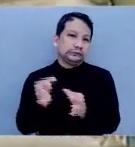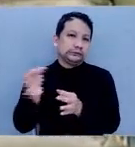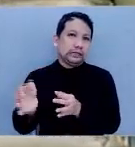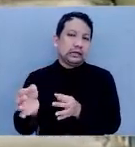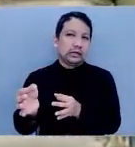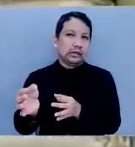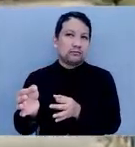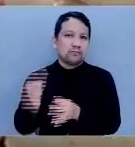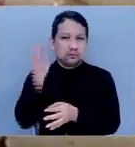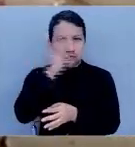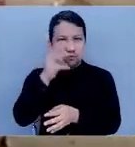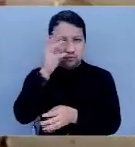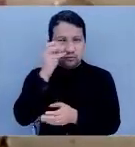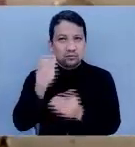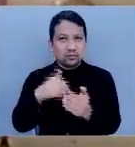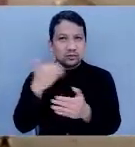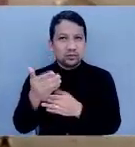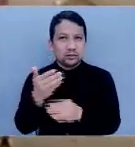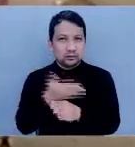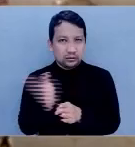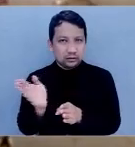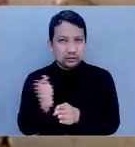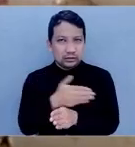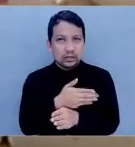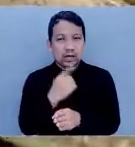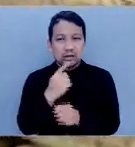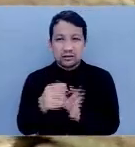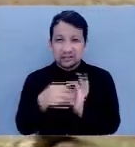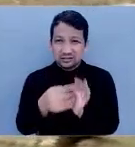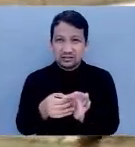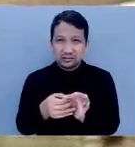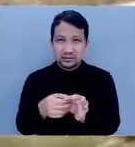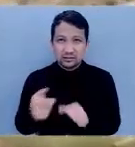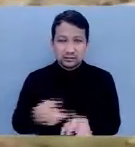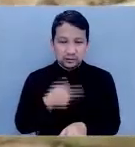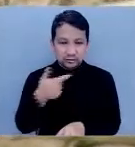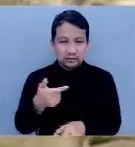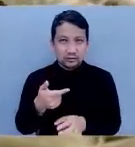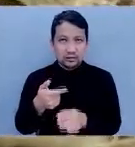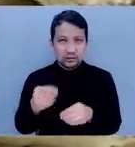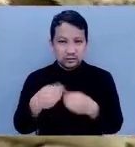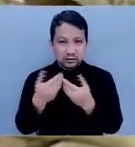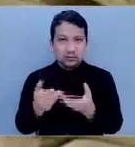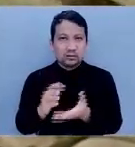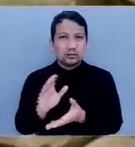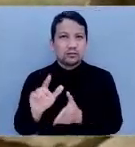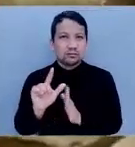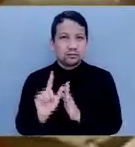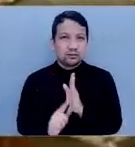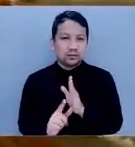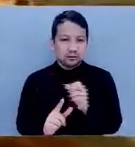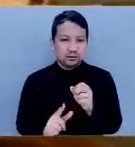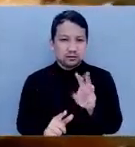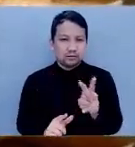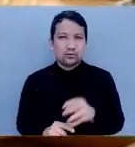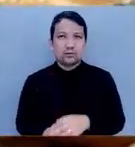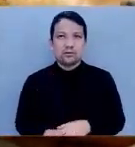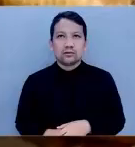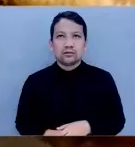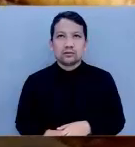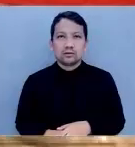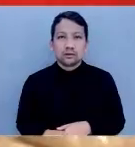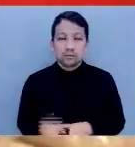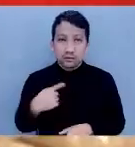pangamba niya baka makalusot lang ang mga ito dahil sa haba ng palugit na binibigay ng batas Sinusubukan natin